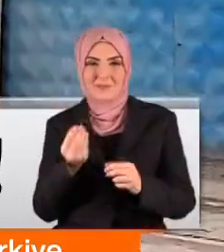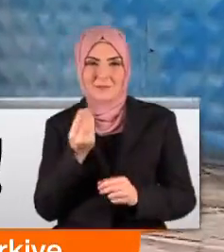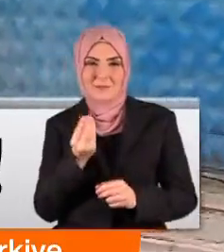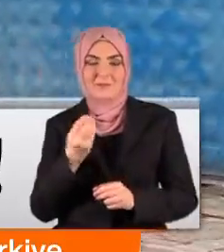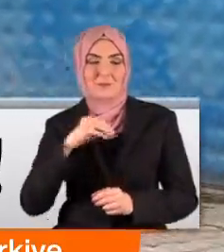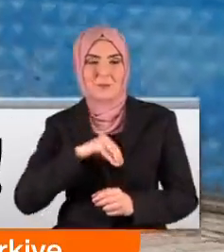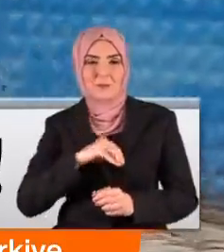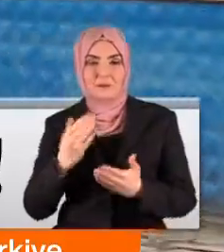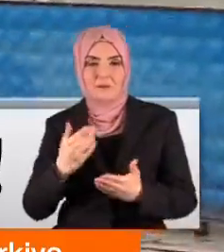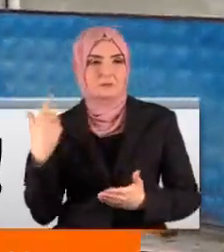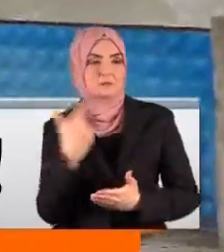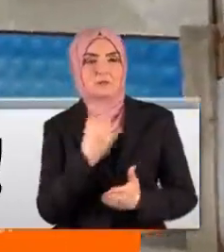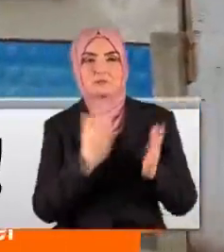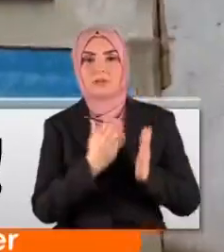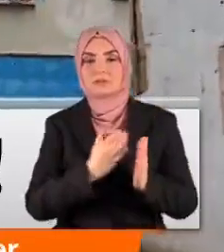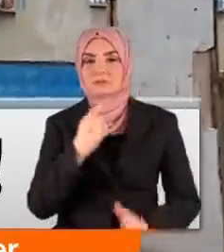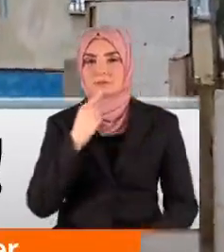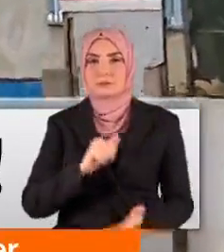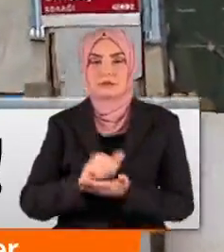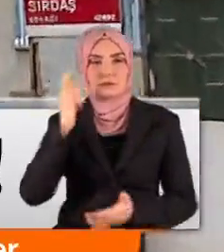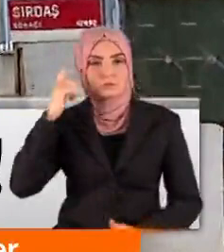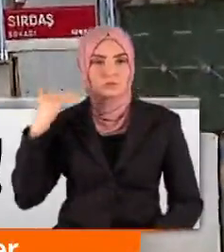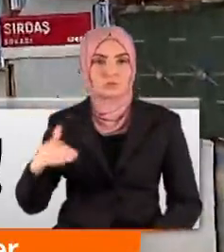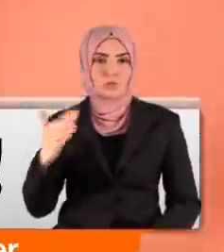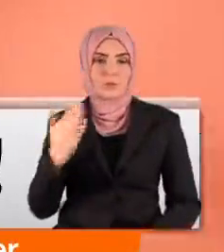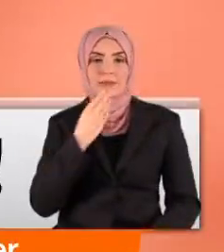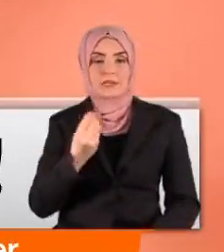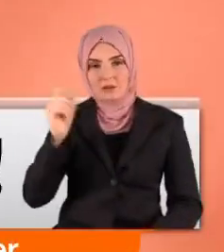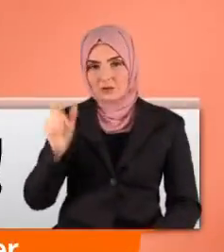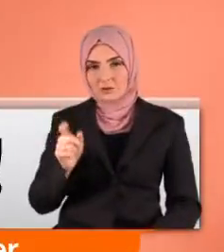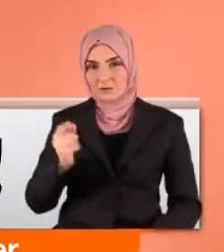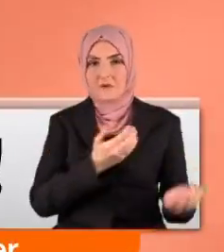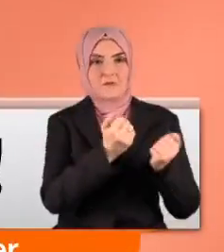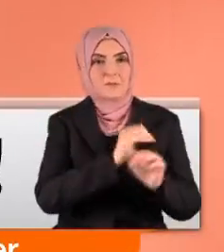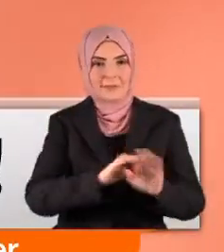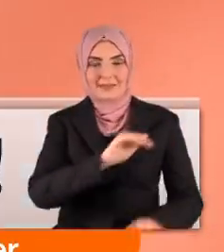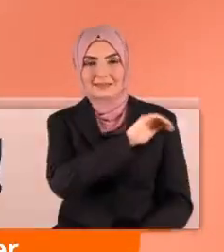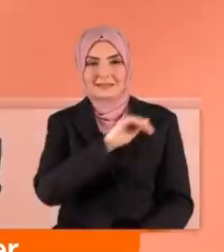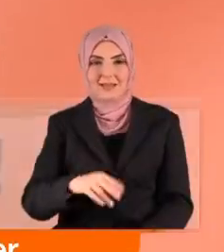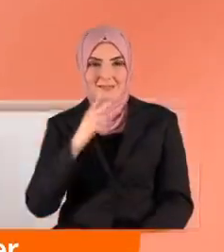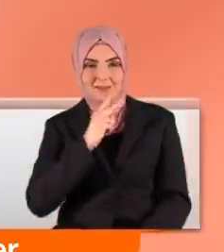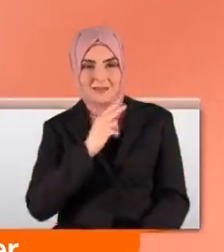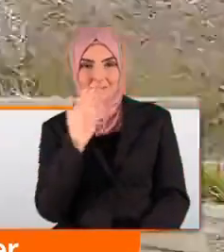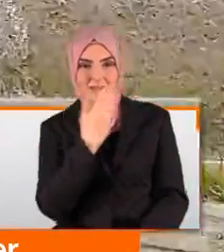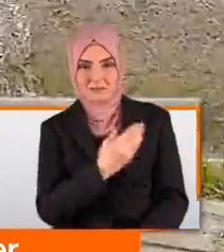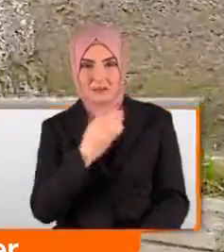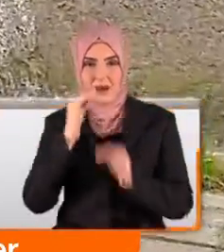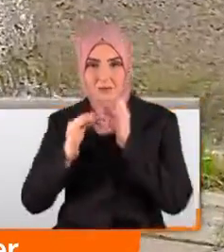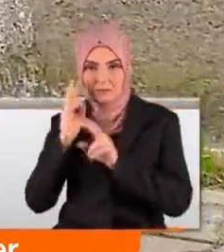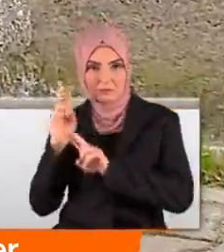herkes Neye uğradığını şaşırdı bir genç alışverişten dönen yengesine amcasının gözleri önünde Kurşun